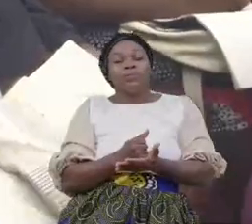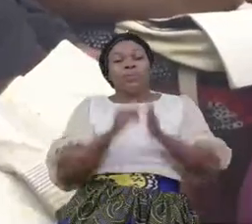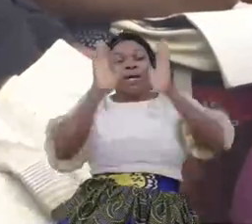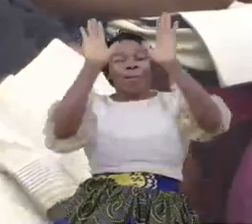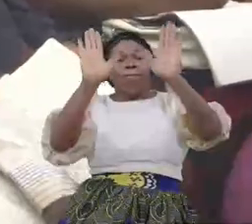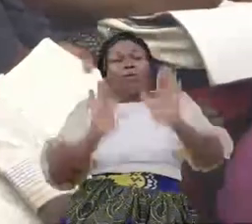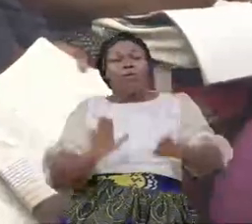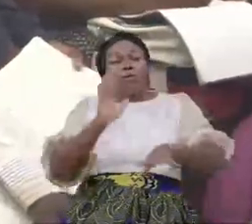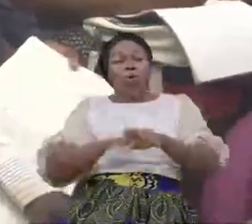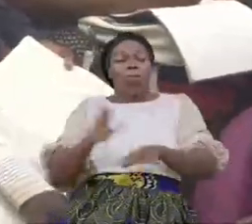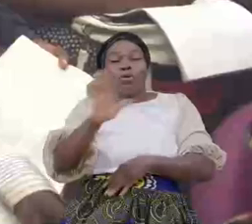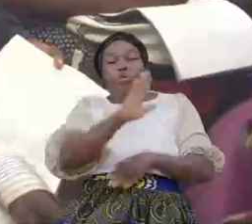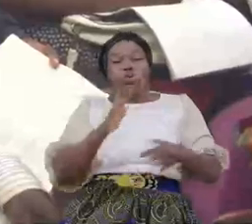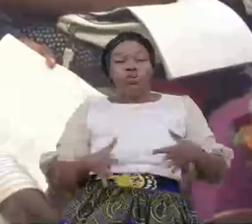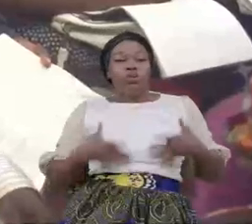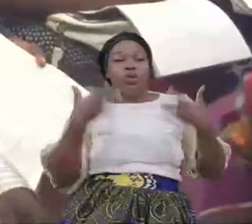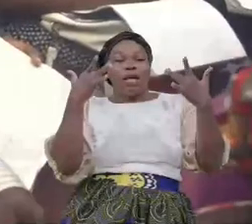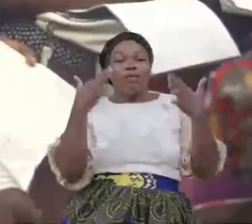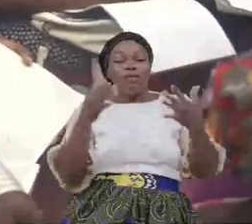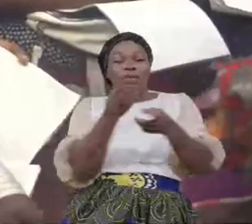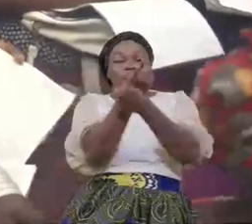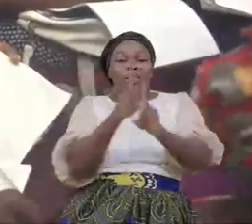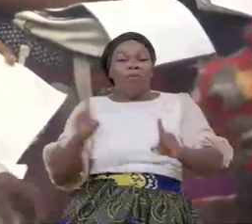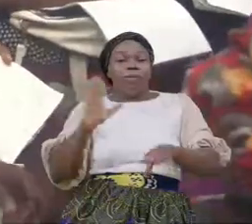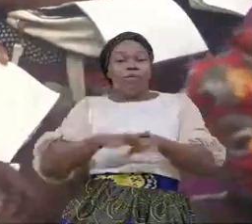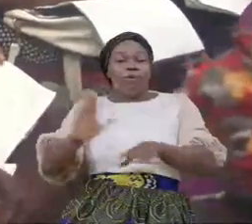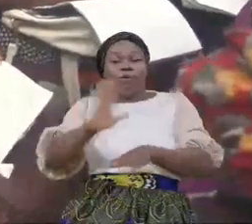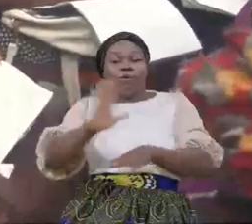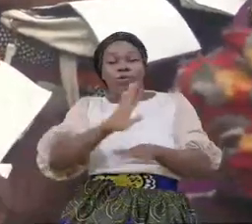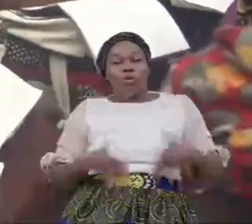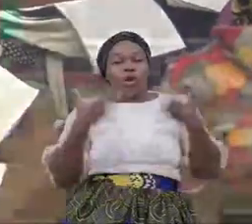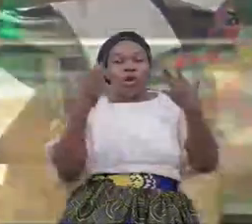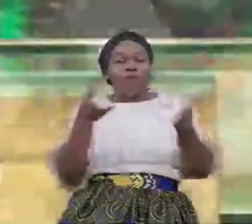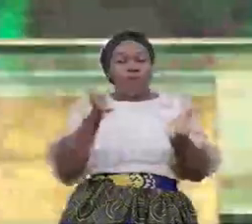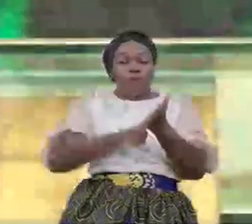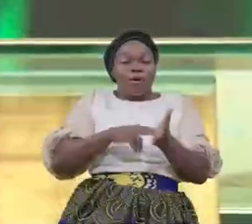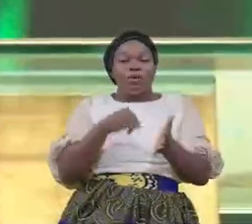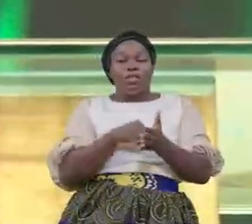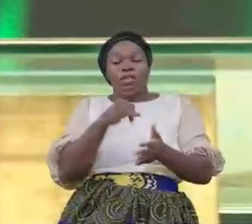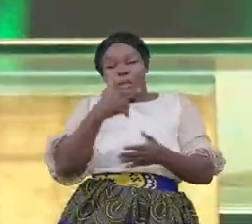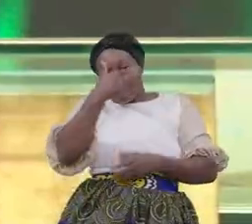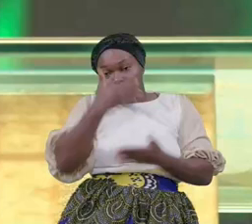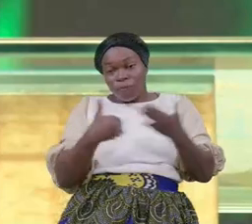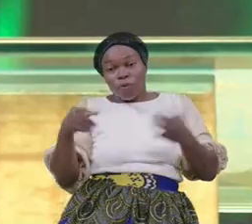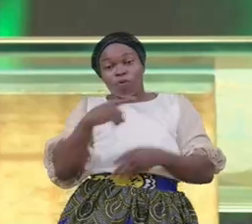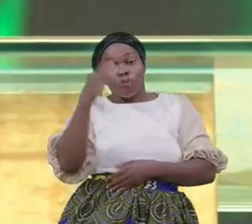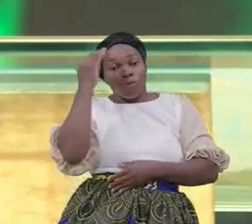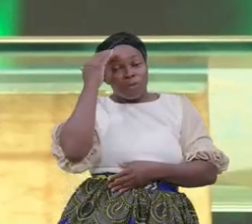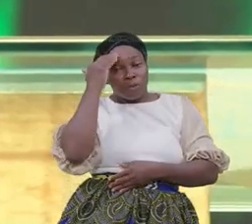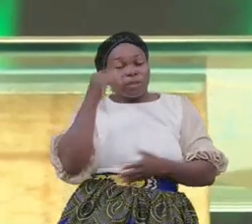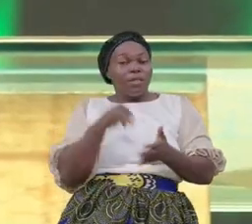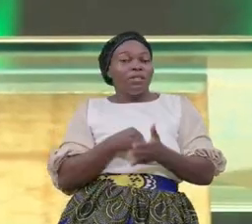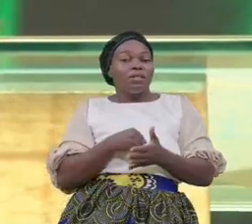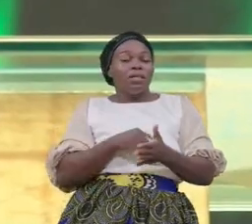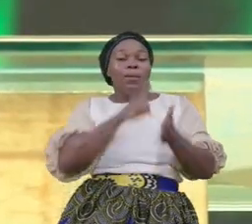Le miracle sur votre vie. La délivrance sur votre vie. Alors, comptez que c'est fait avant de le réaliser.